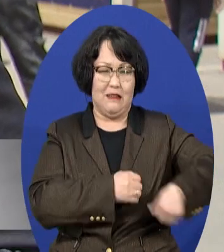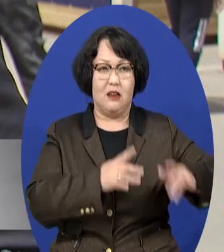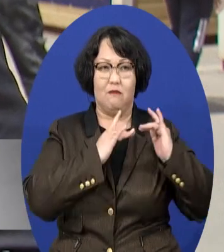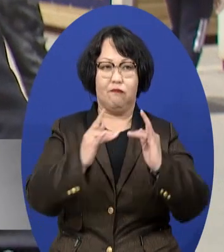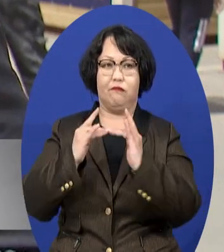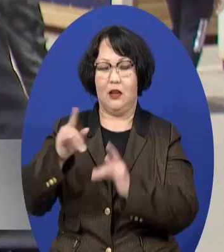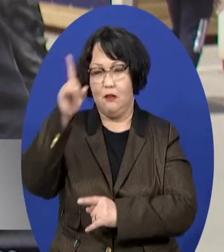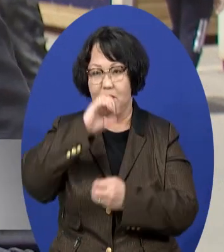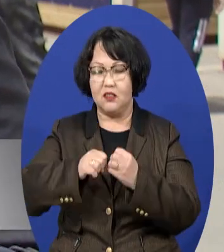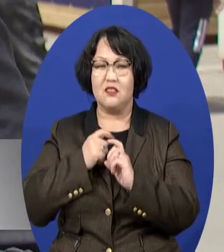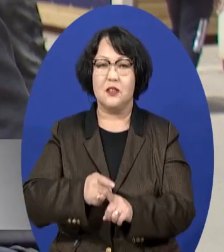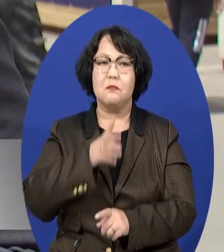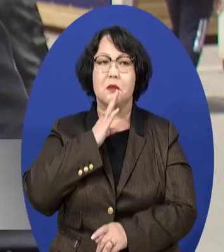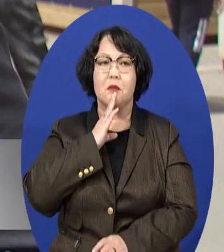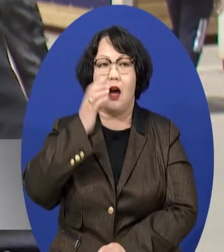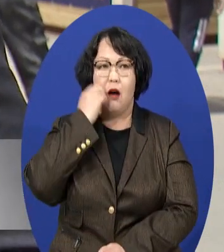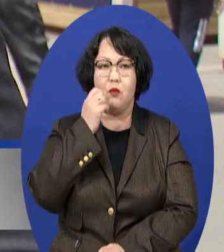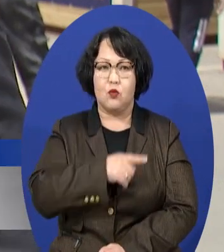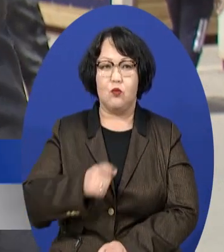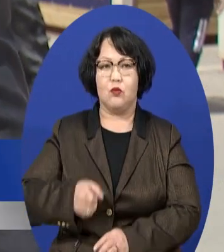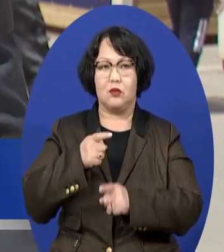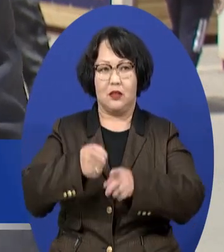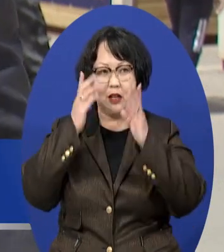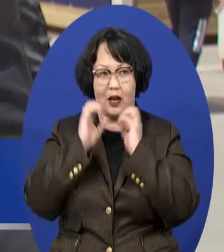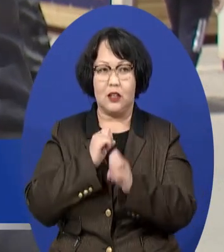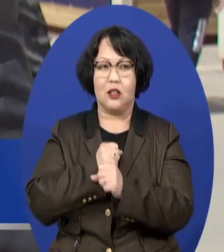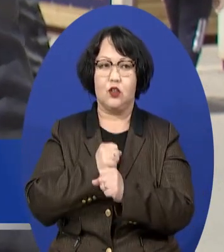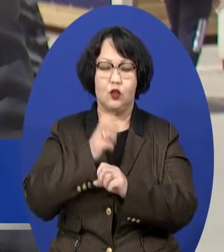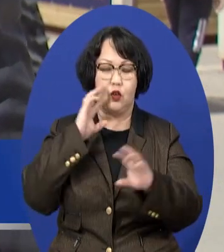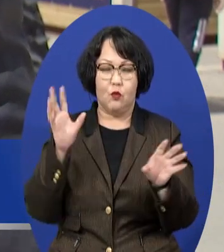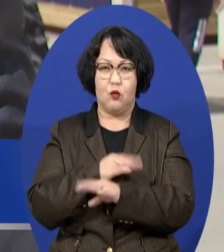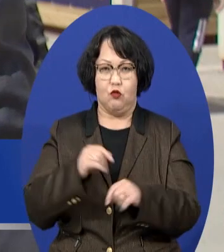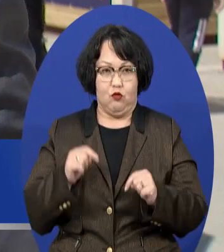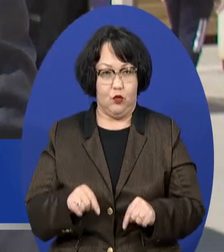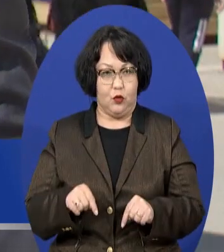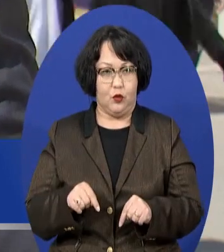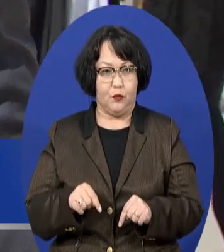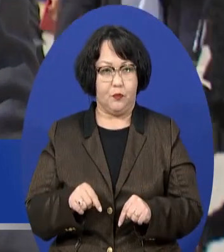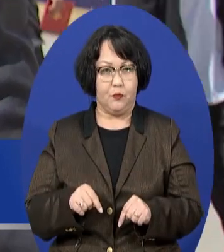Ялангуяа ахмадууд руу хандсан энэ ажлыг бид зохион байгуулж байна. Тэгээ одоогийн байдлаар яг өнөөдөр ихэд бид